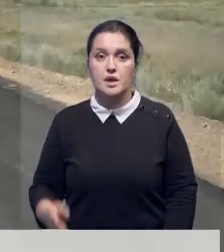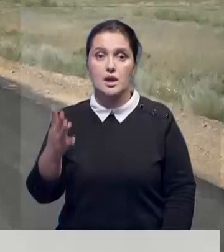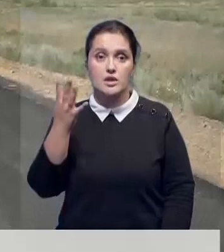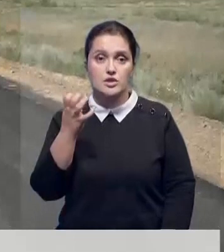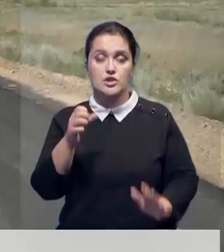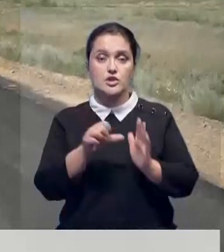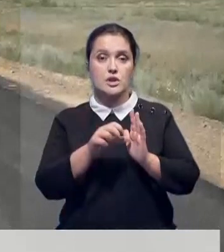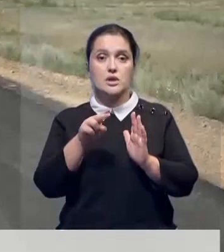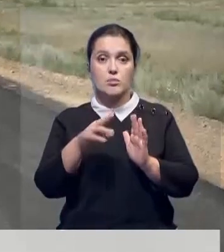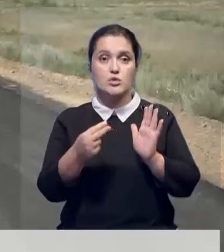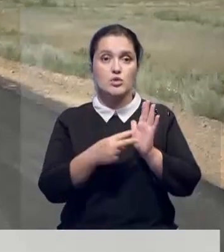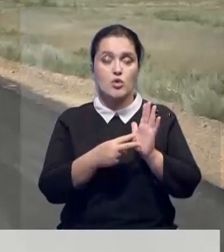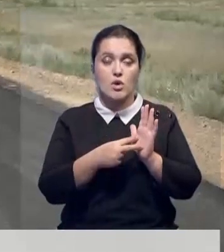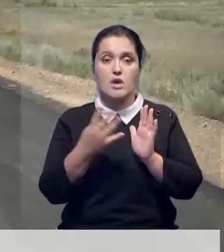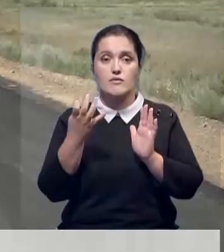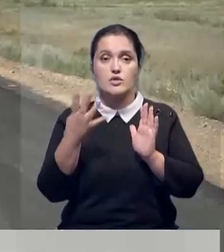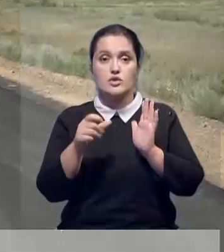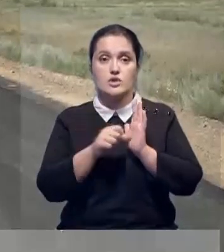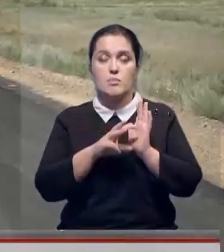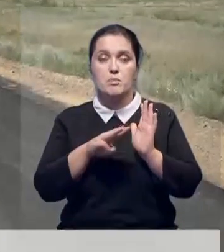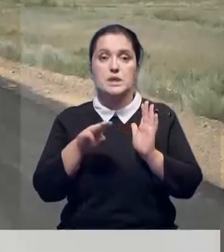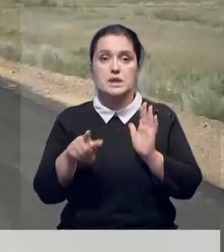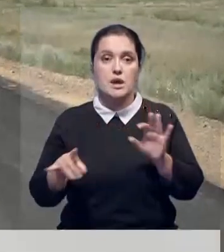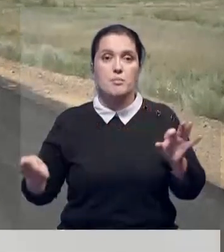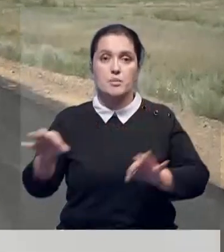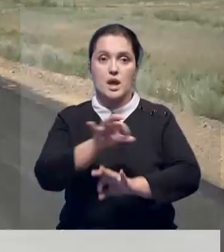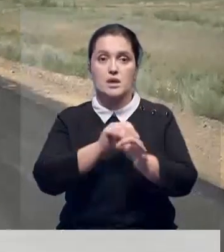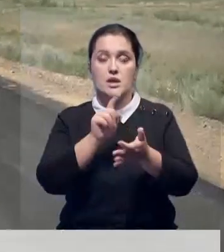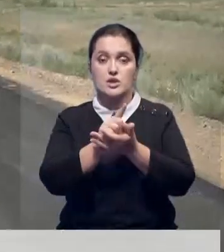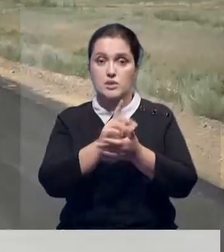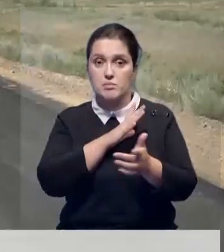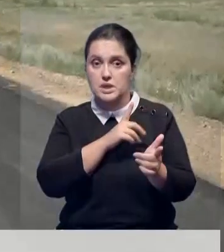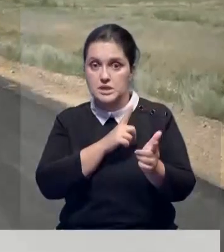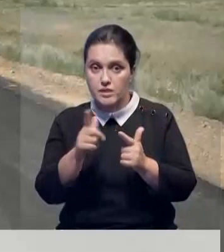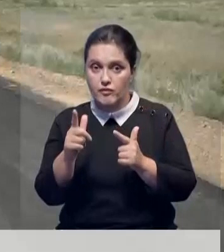километров. Сумма проекта 946 миллионов тенге. Данный проект мы должны были завершить в